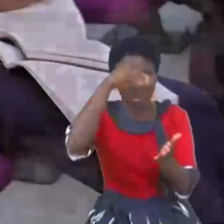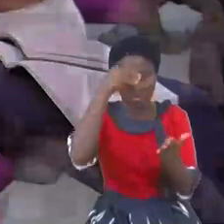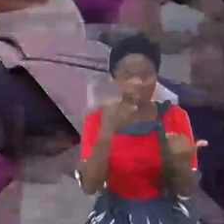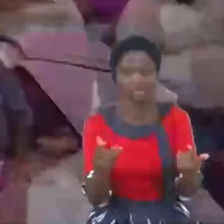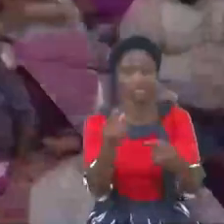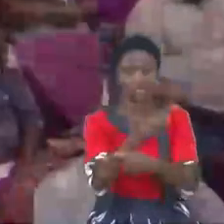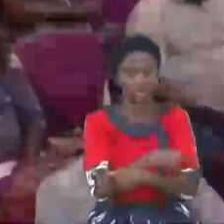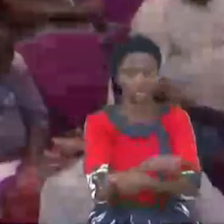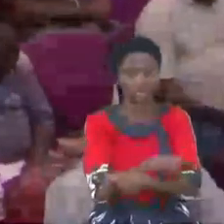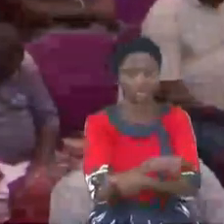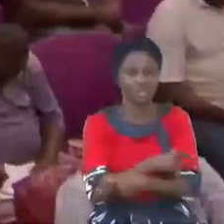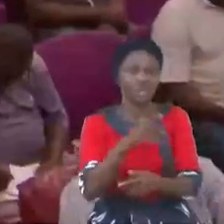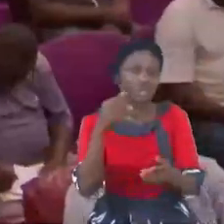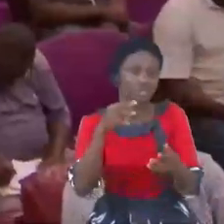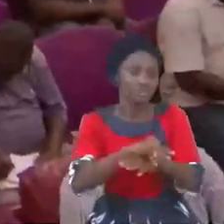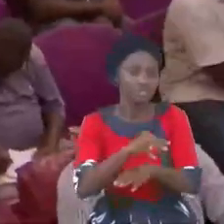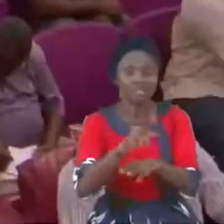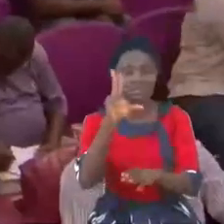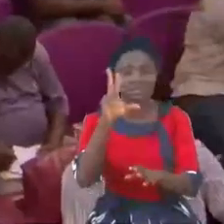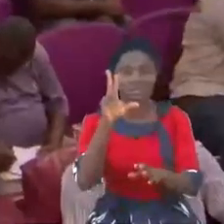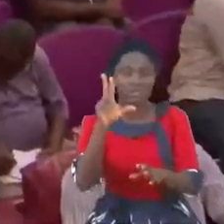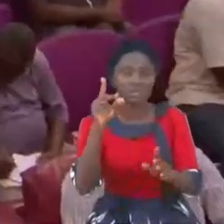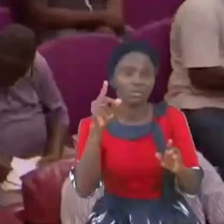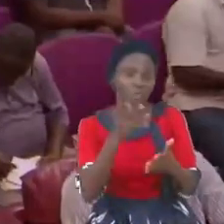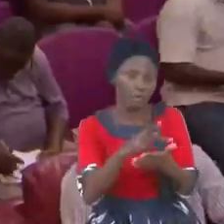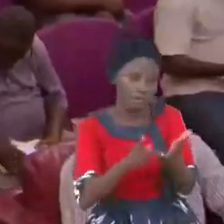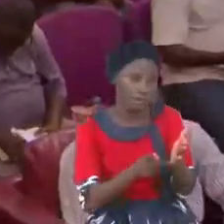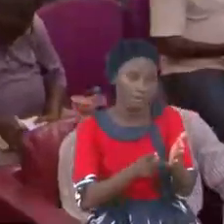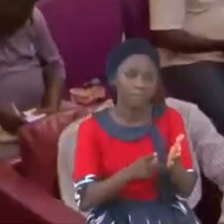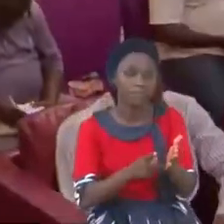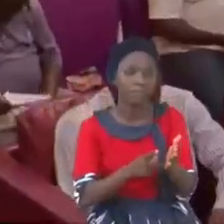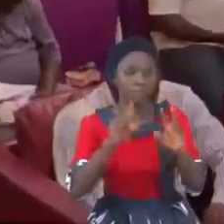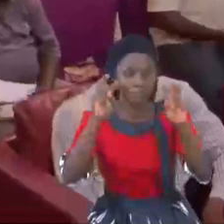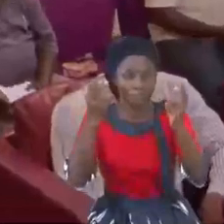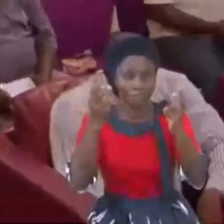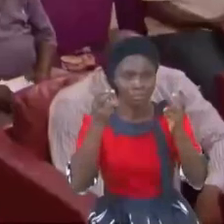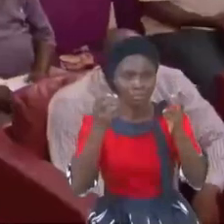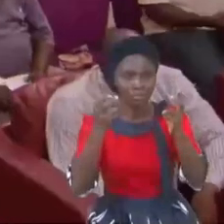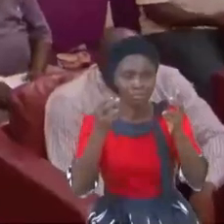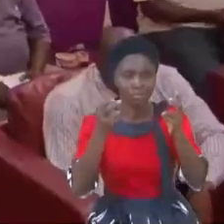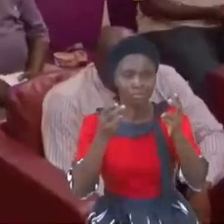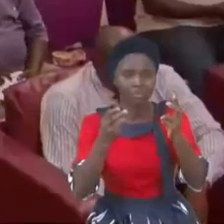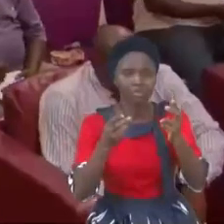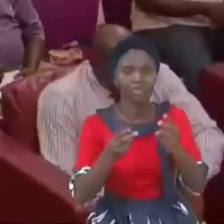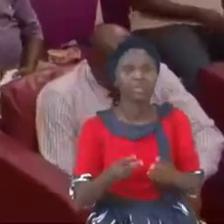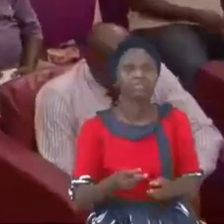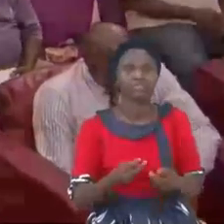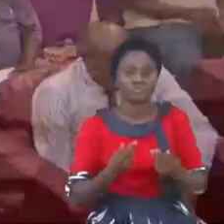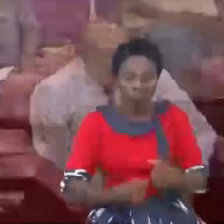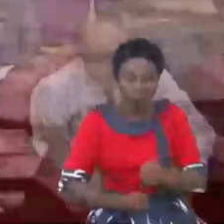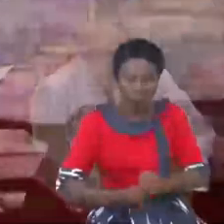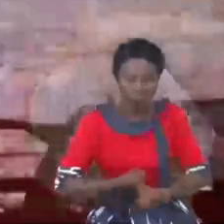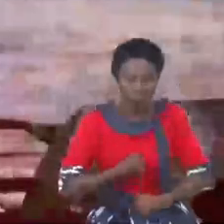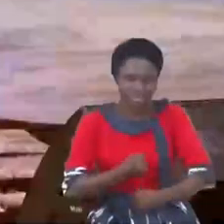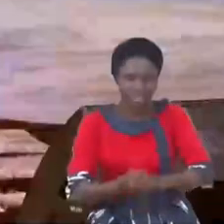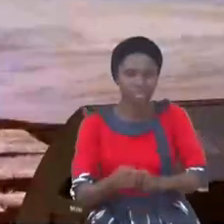est divisé en trois parties. Le message est œuvré jusqu'à ce que les croyants soient formés